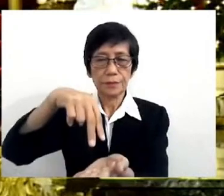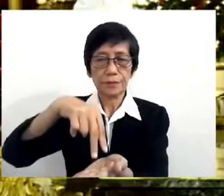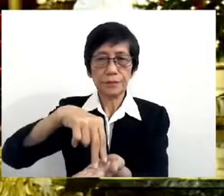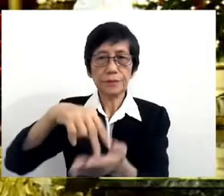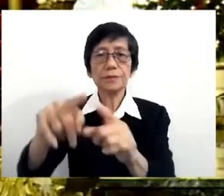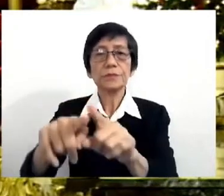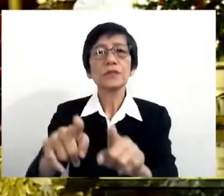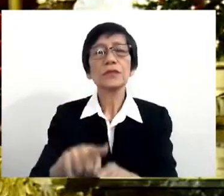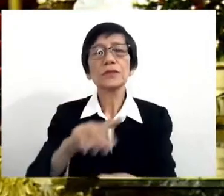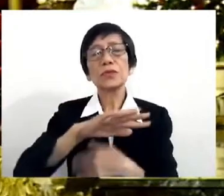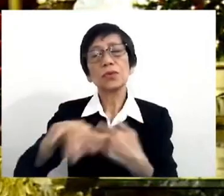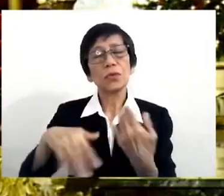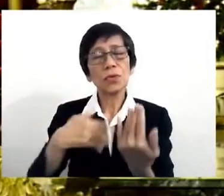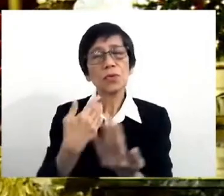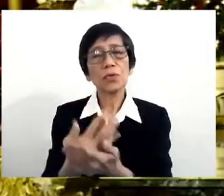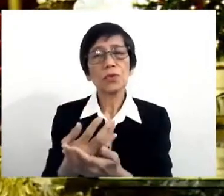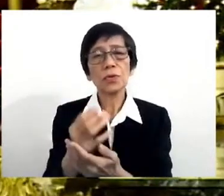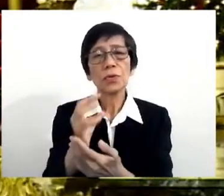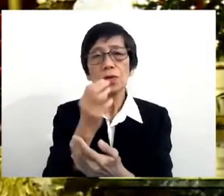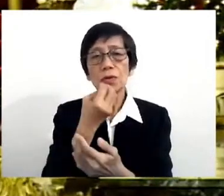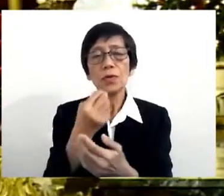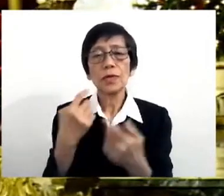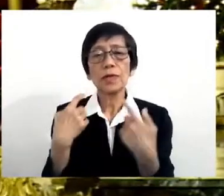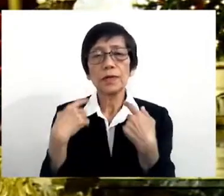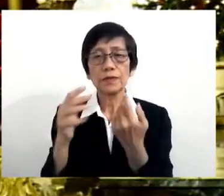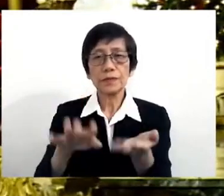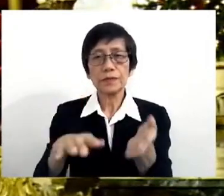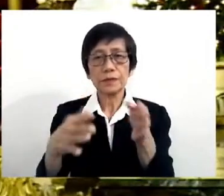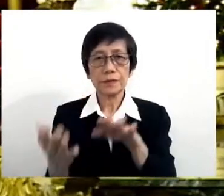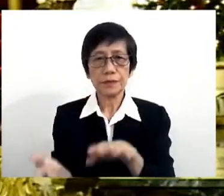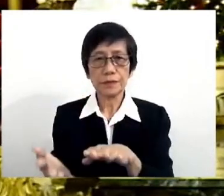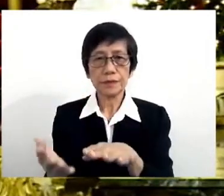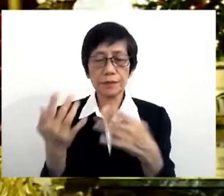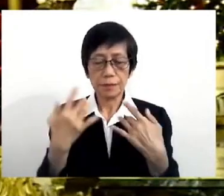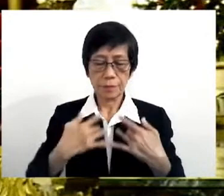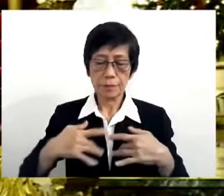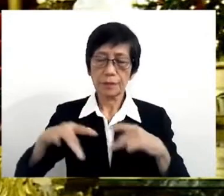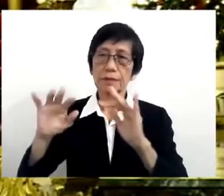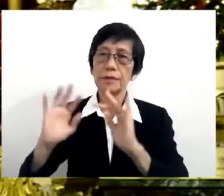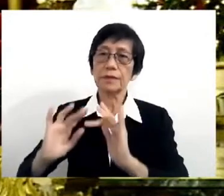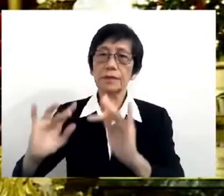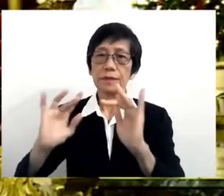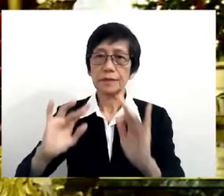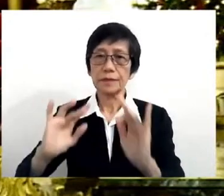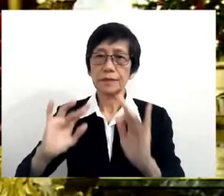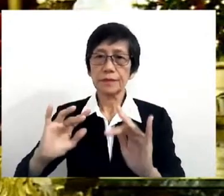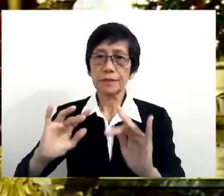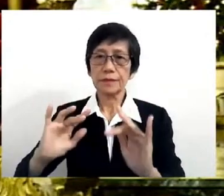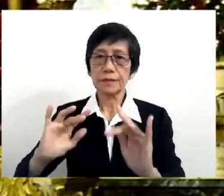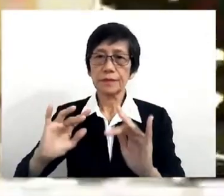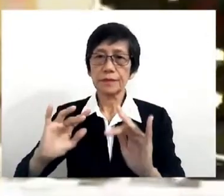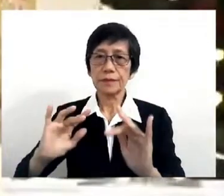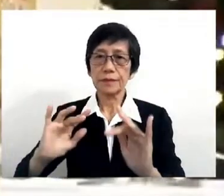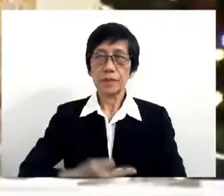lahat ng mga pumanaw. Kaawaan mo po sila at patuloyin sa iyong